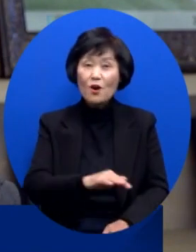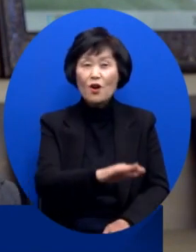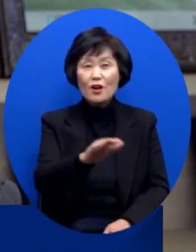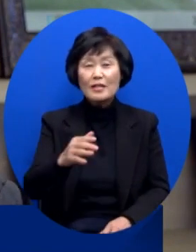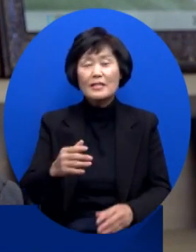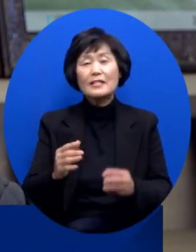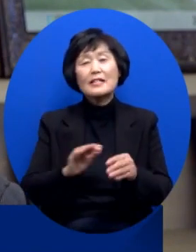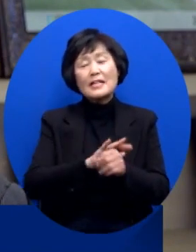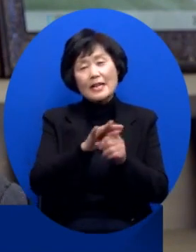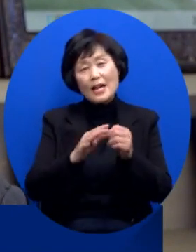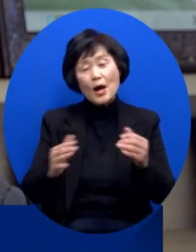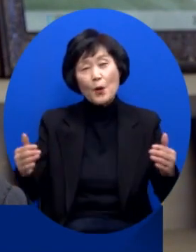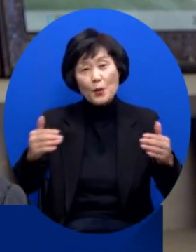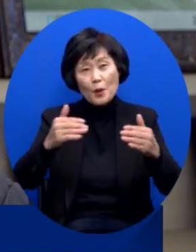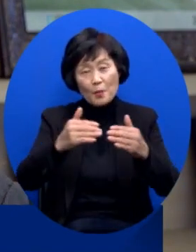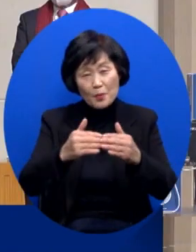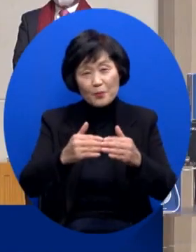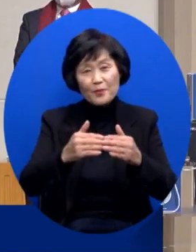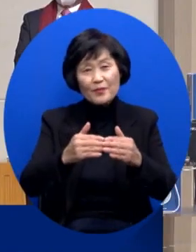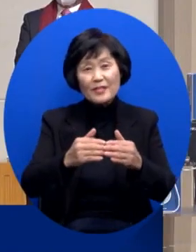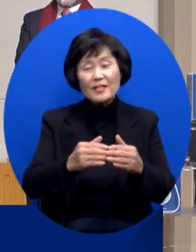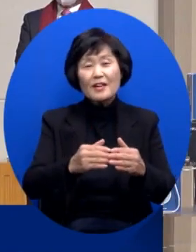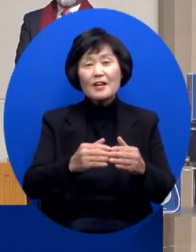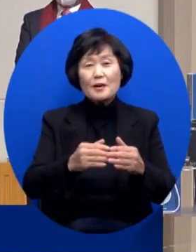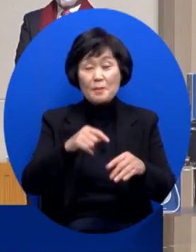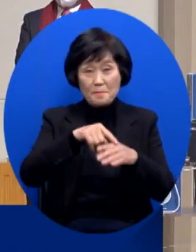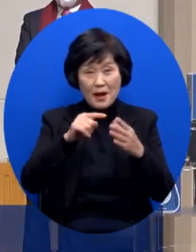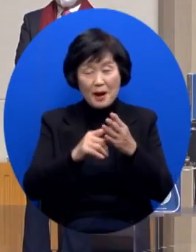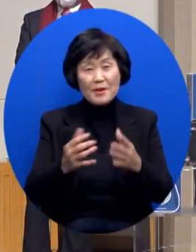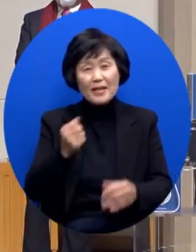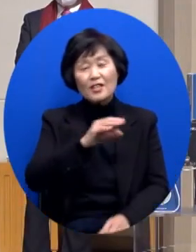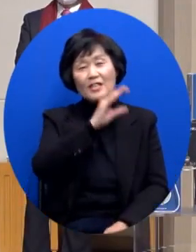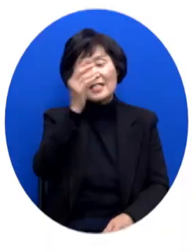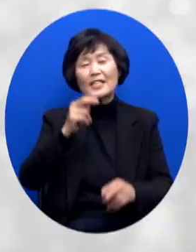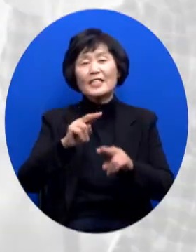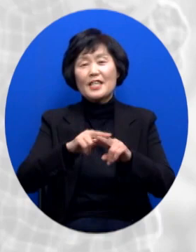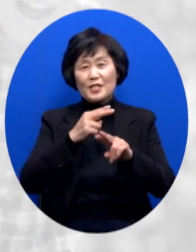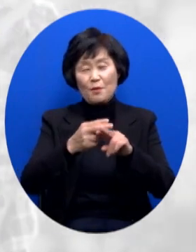마음으로 이번 크리스마스 성탄을 맞이해서 선물을 준비해봤습니다.